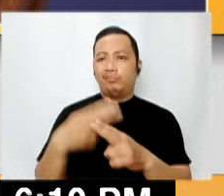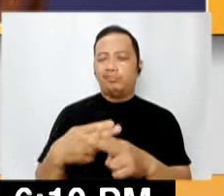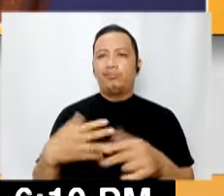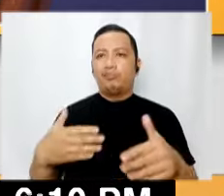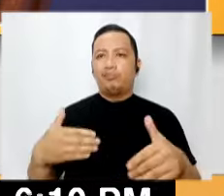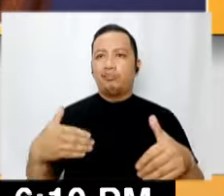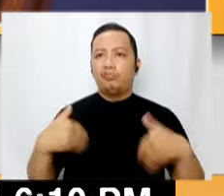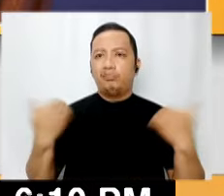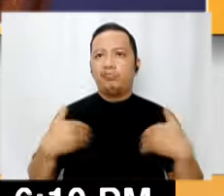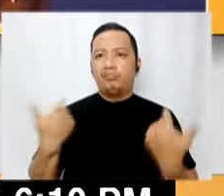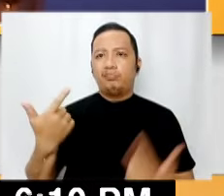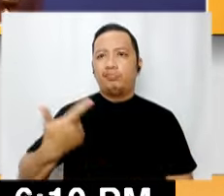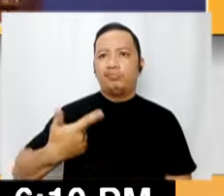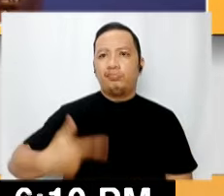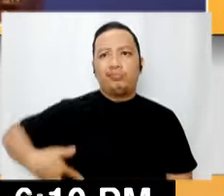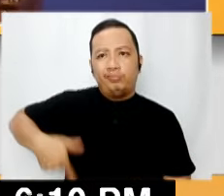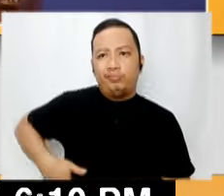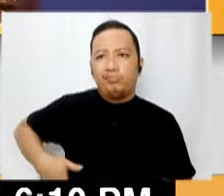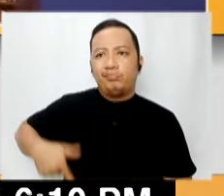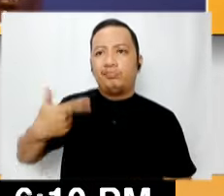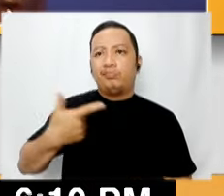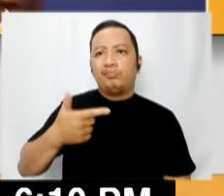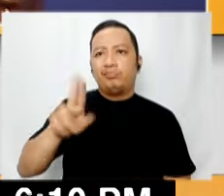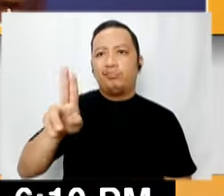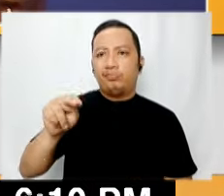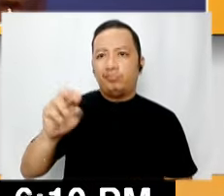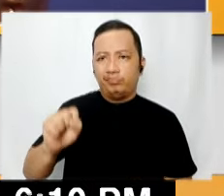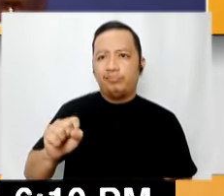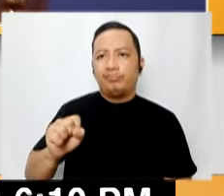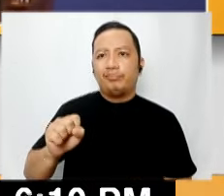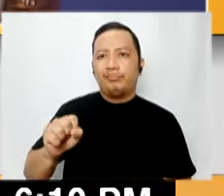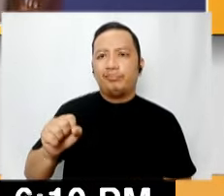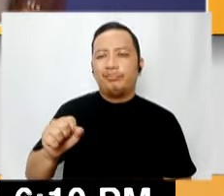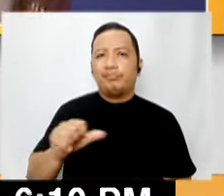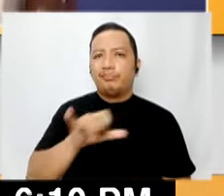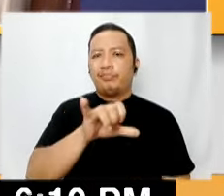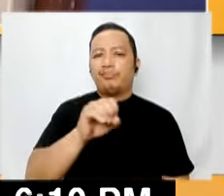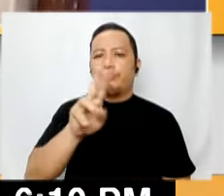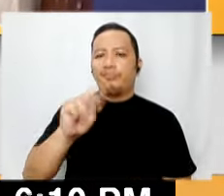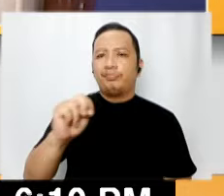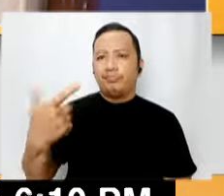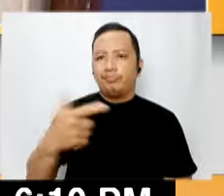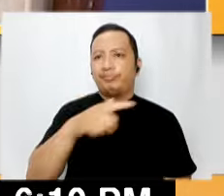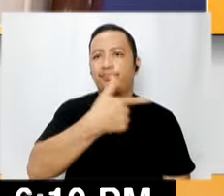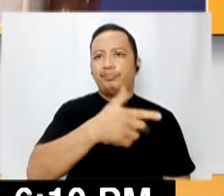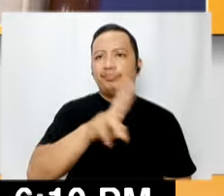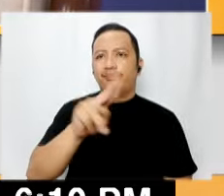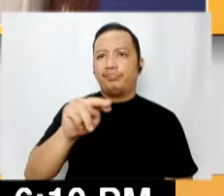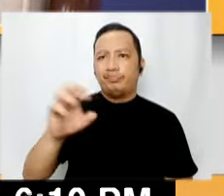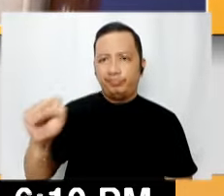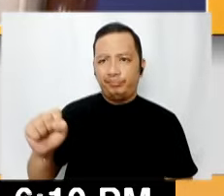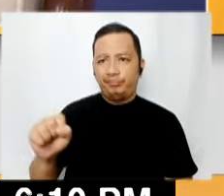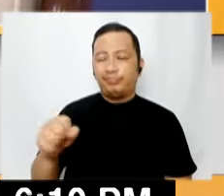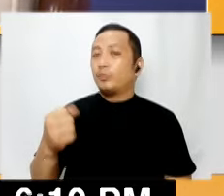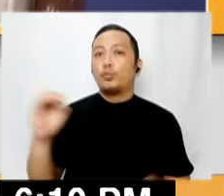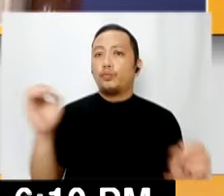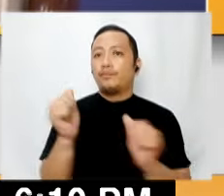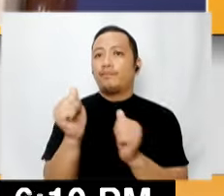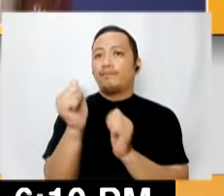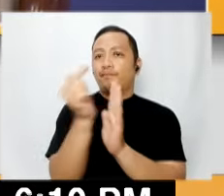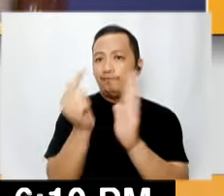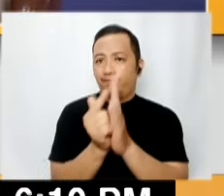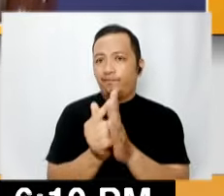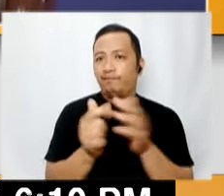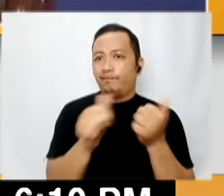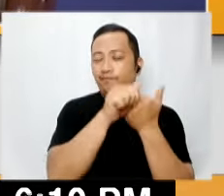kamera? Actually, ano yan naman yan, ano? Wala namang legal na basihan yun. Pero willing naman